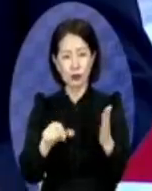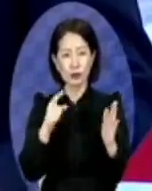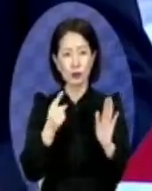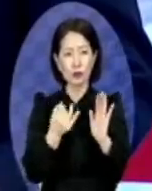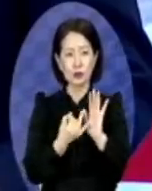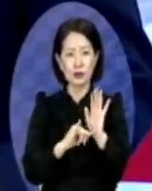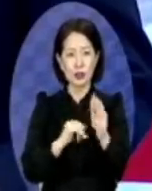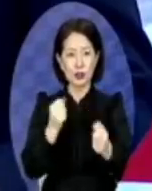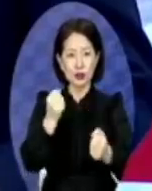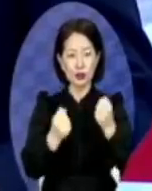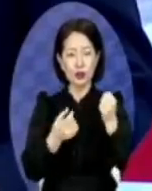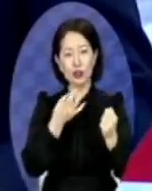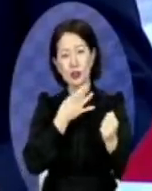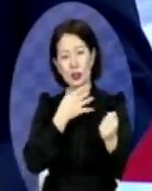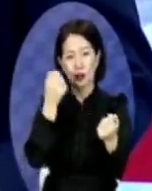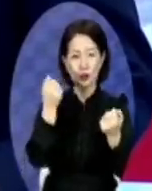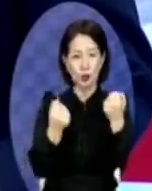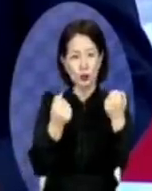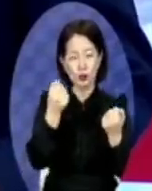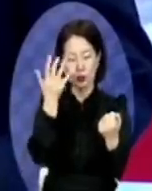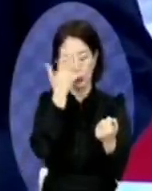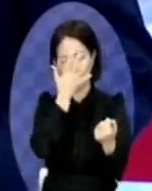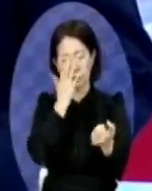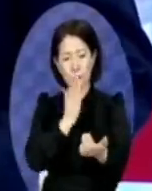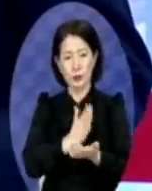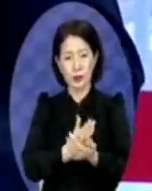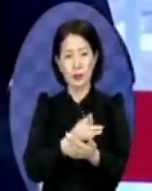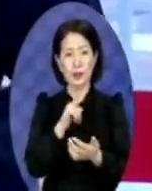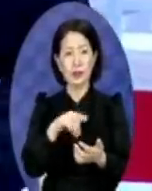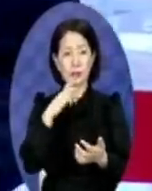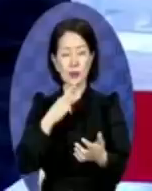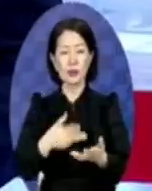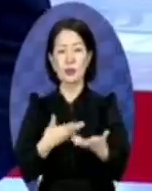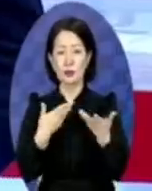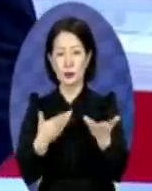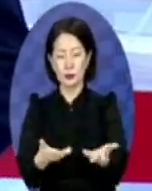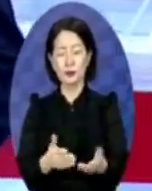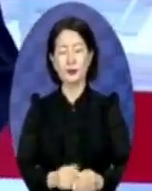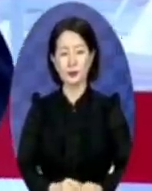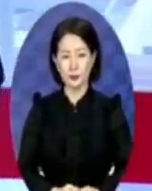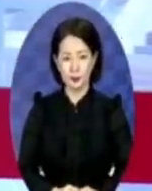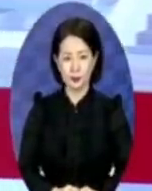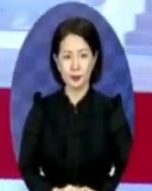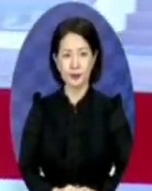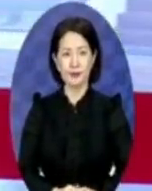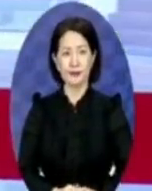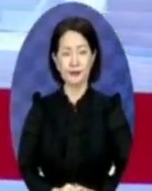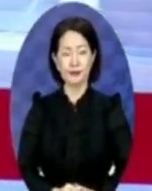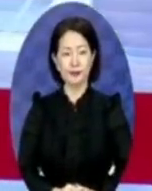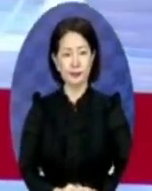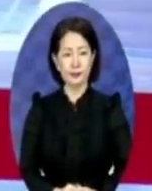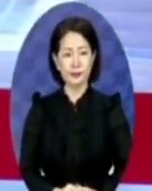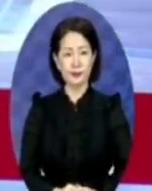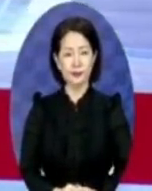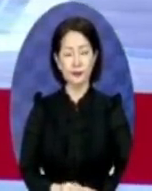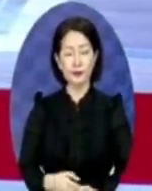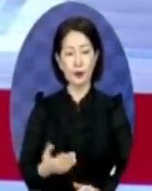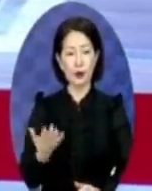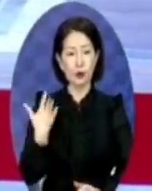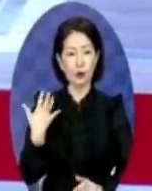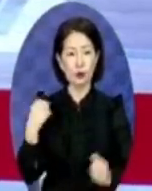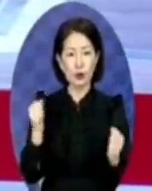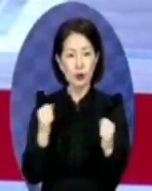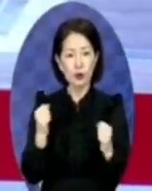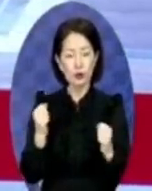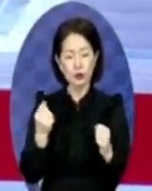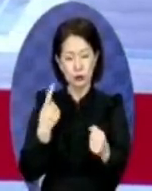жолоо согтуугаар тээврийн хэрэгсэл жолоодж байна. За эдгээр улам бусад мэдээ сурвалжлагыг та бүхэнд дэлгэрэнгүй танилцуулъя. За өнгөрсөн үйл ихэнх